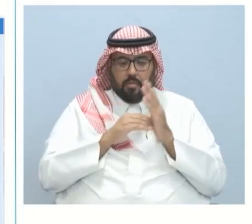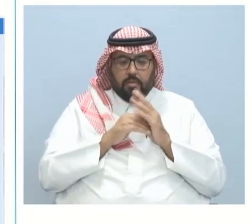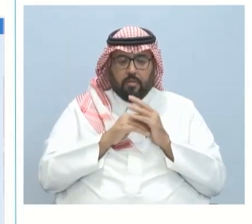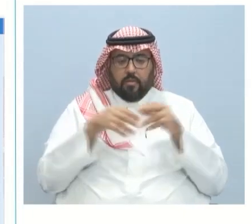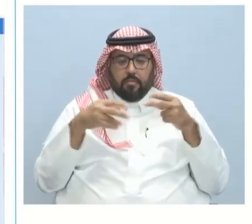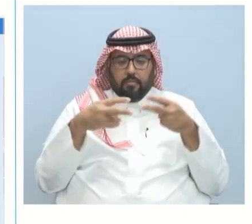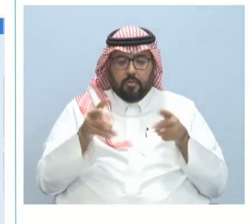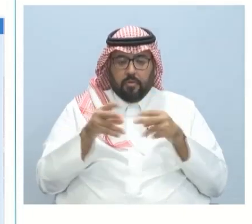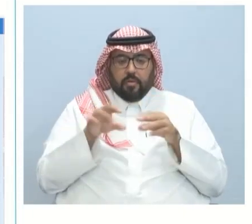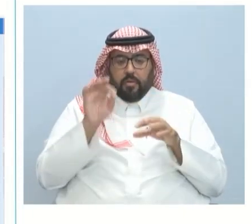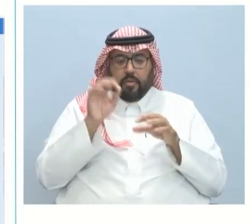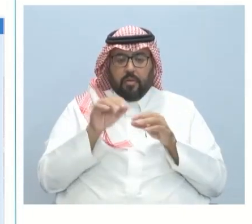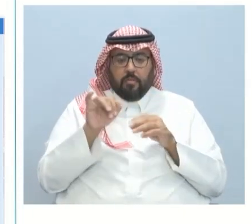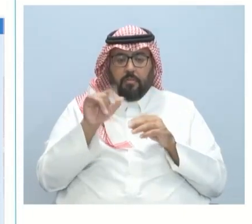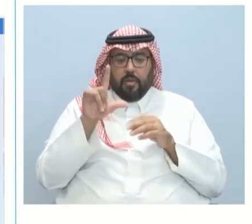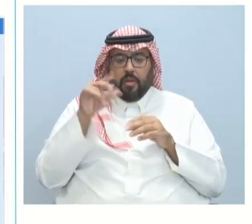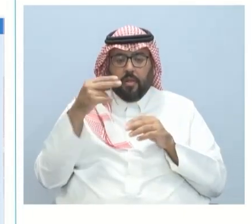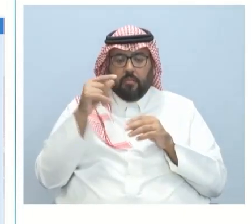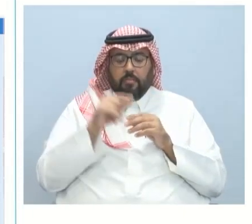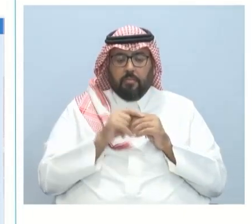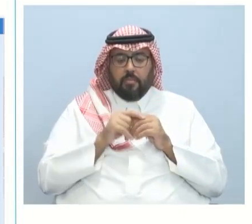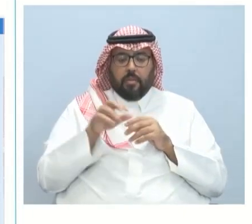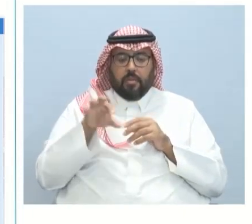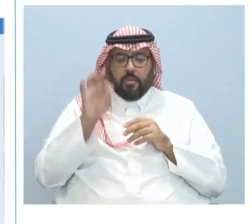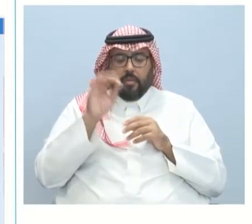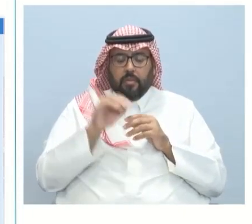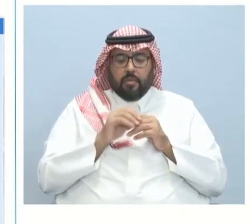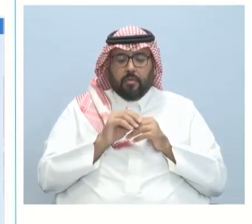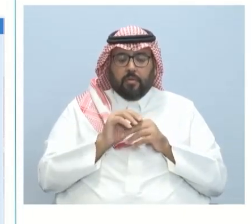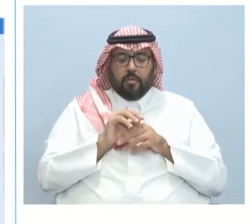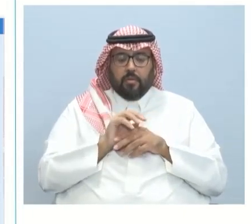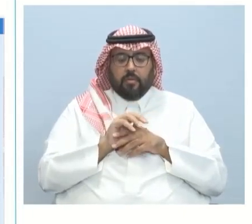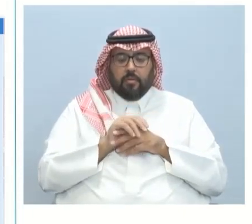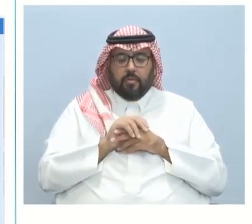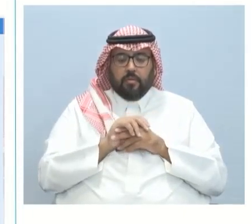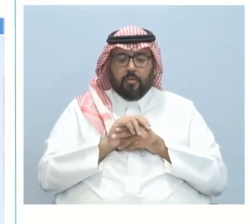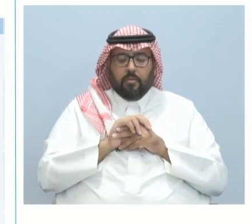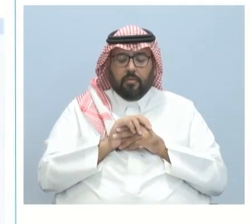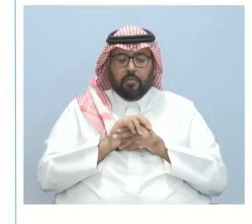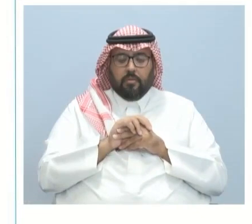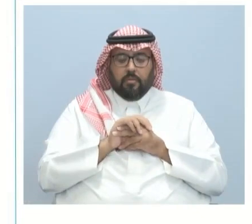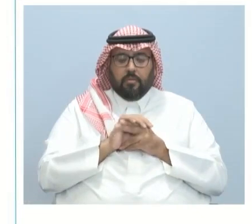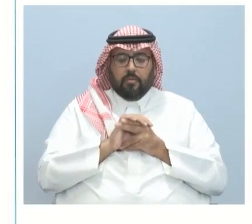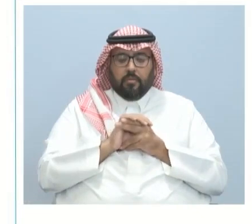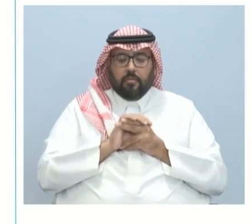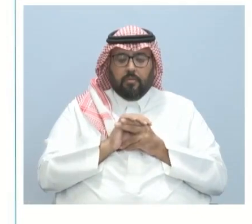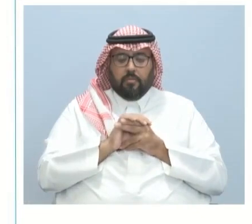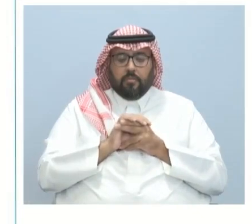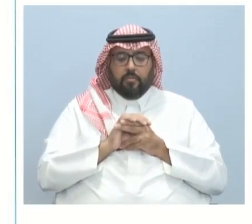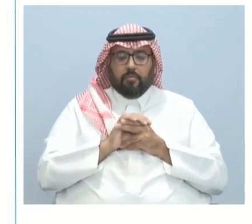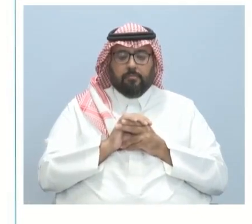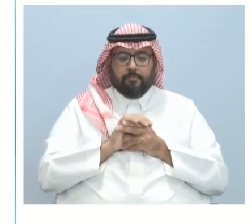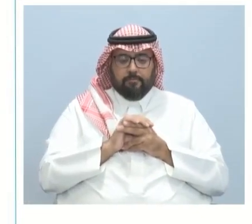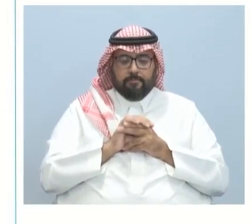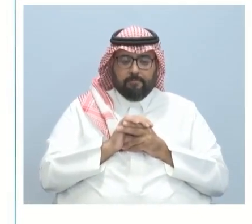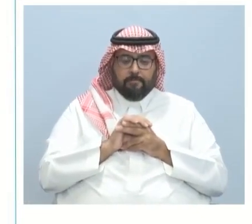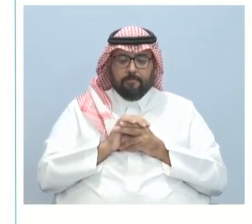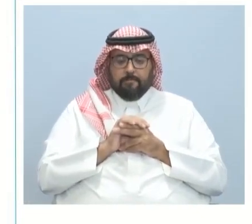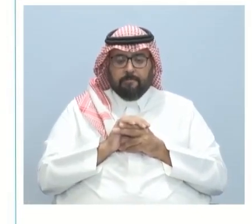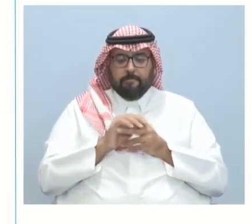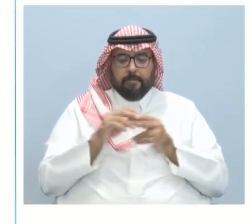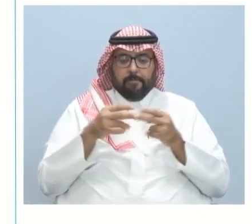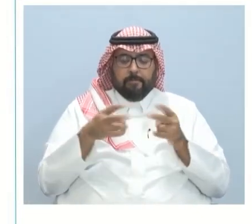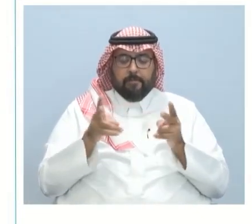نافذه اختر ملعب تستطيع الاختيار من الملاعب المتوفره الموجوده